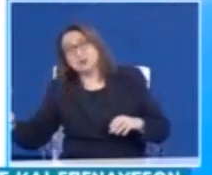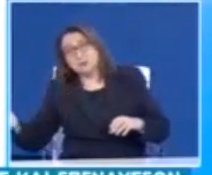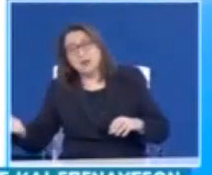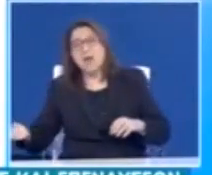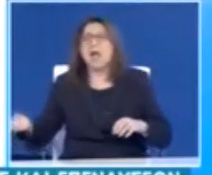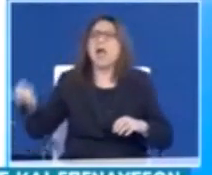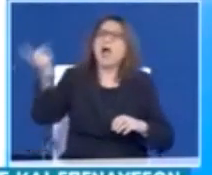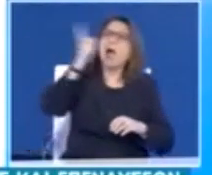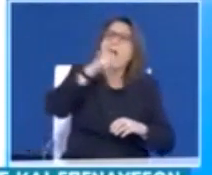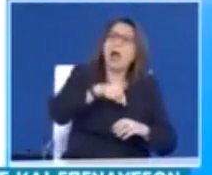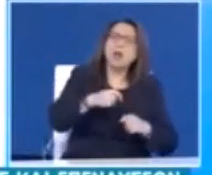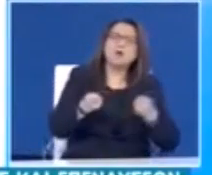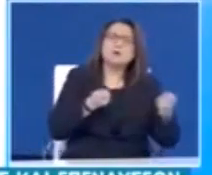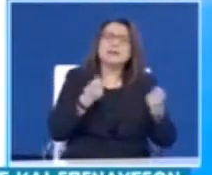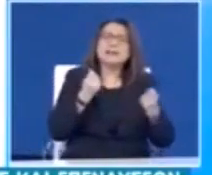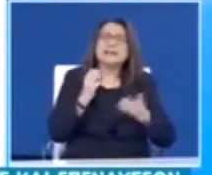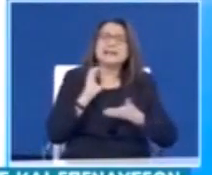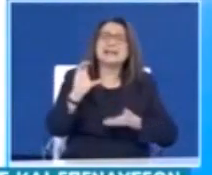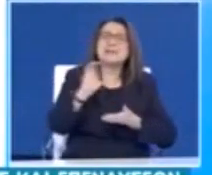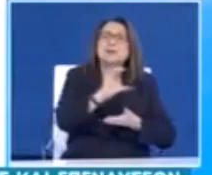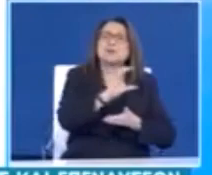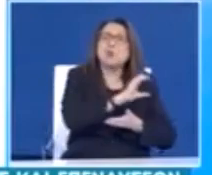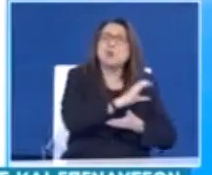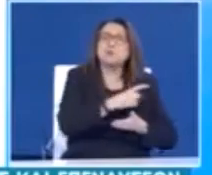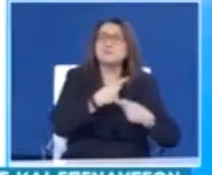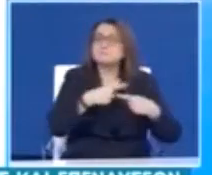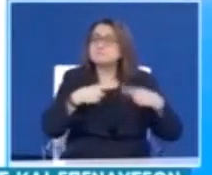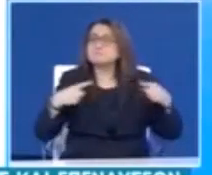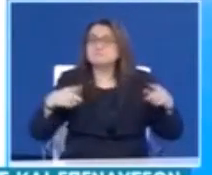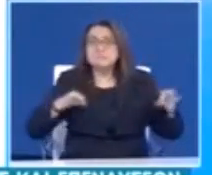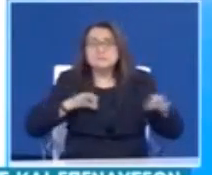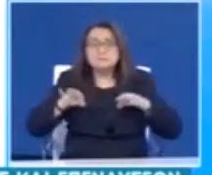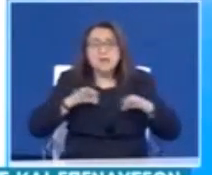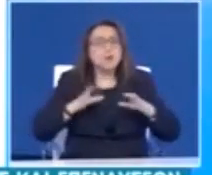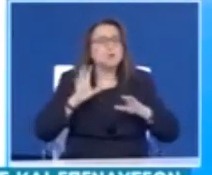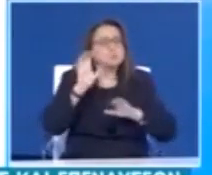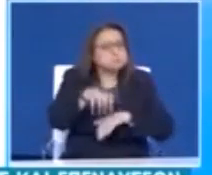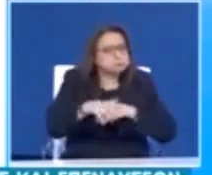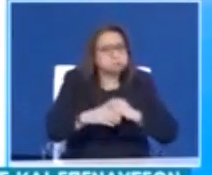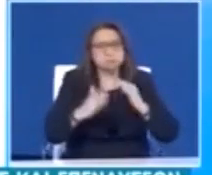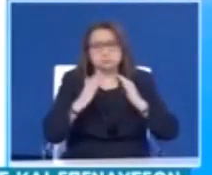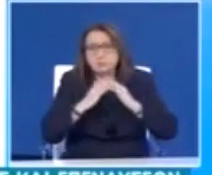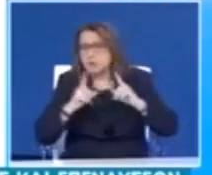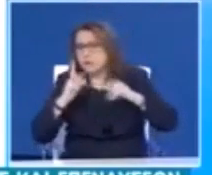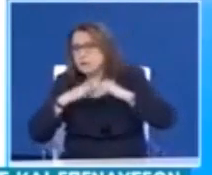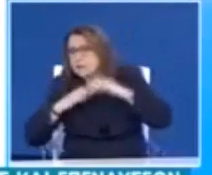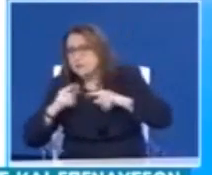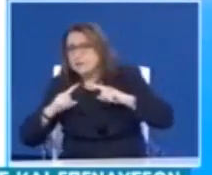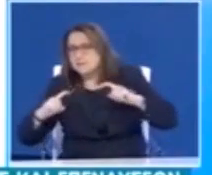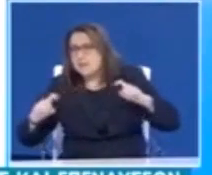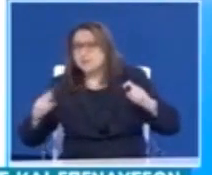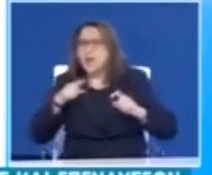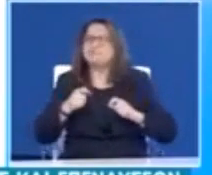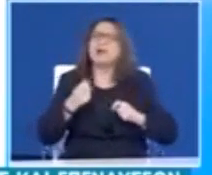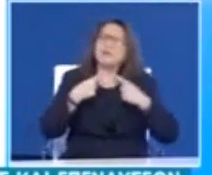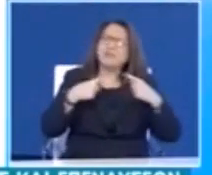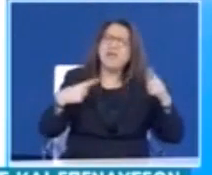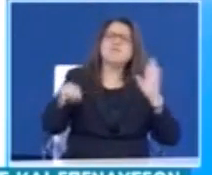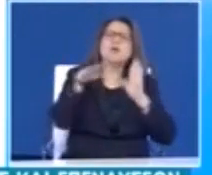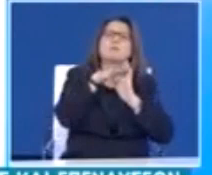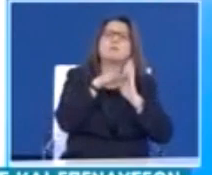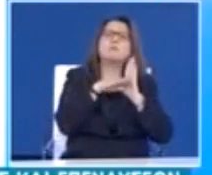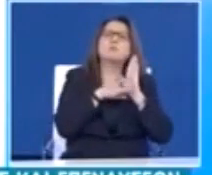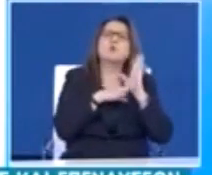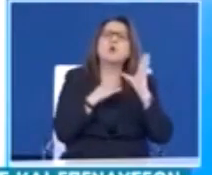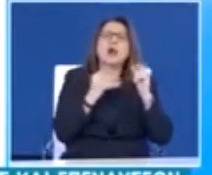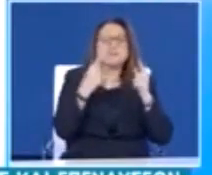για συντονισμό και χρηματοδότηση ορίμανσης μεγάλων και στρατηγικών έργων υποδομής. Πρόγραμμα Soft Financing για νεοφυείς και καινοτόμες επιχειρήσεις. Αύξηση